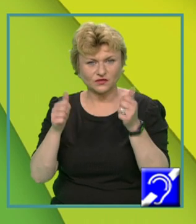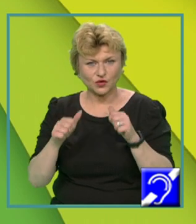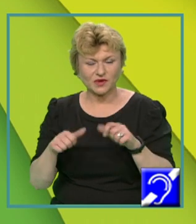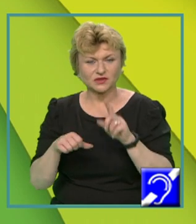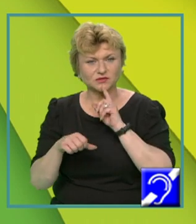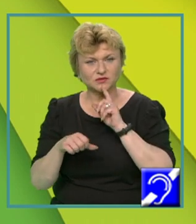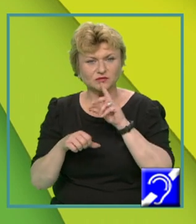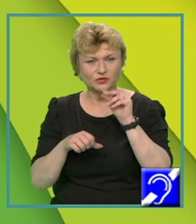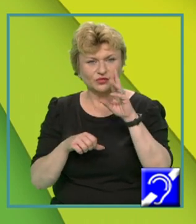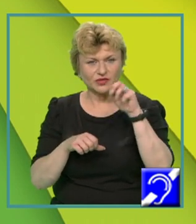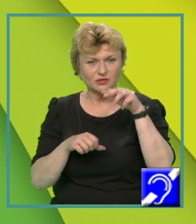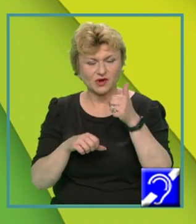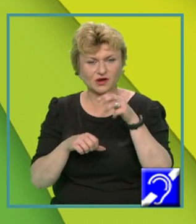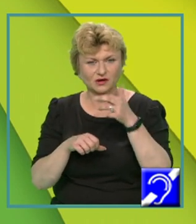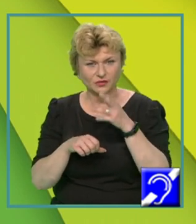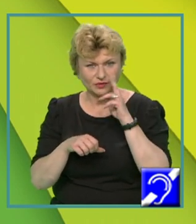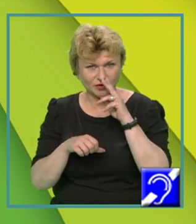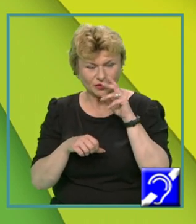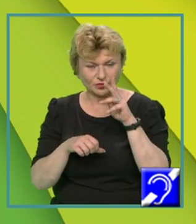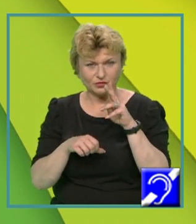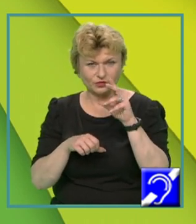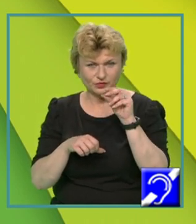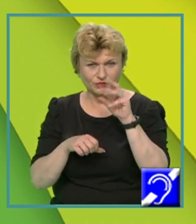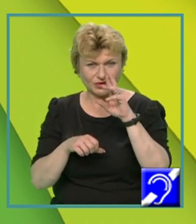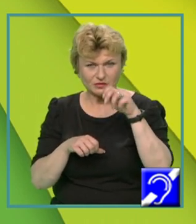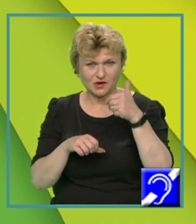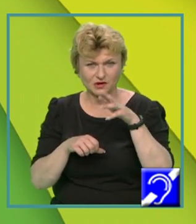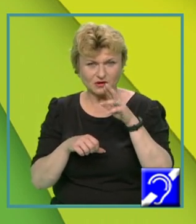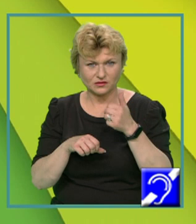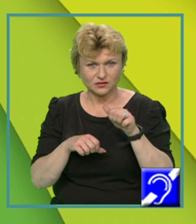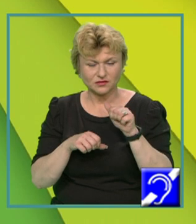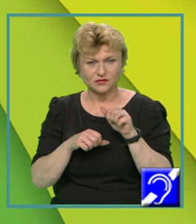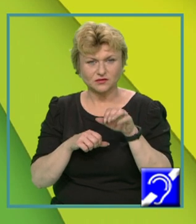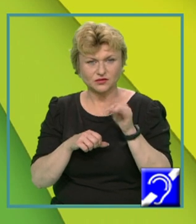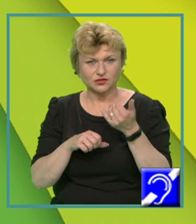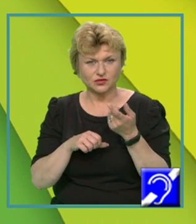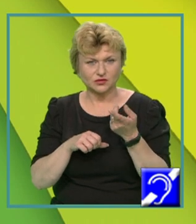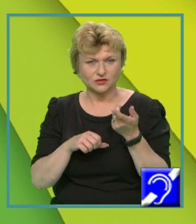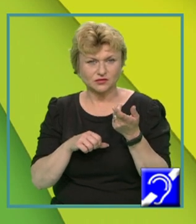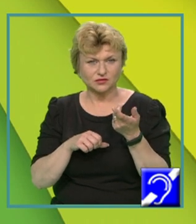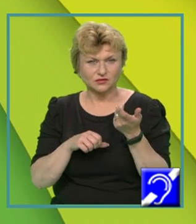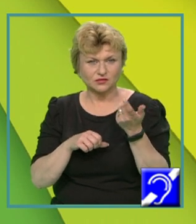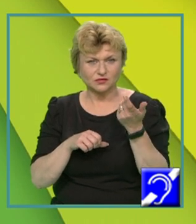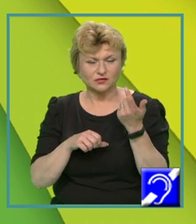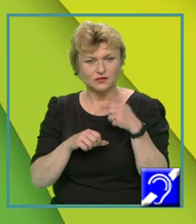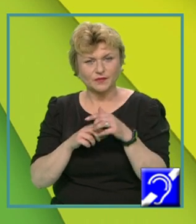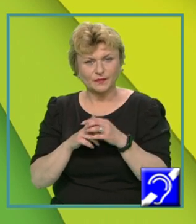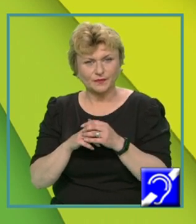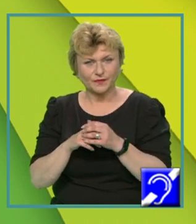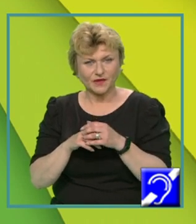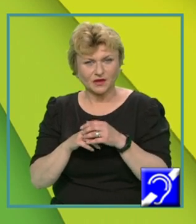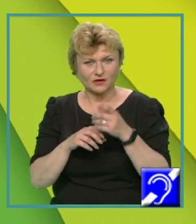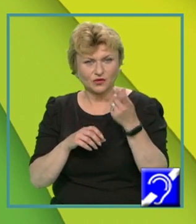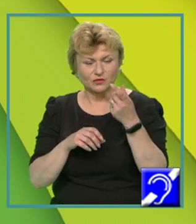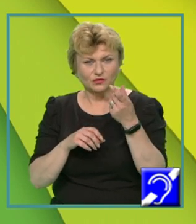urină primară, da? Foarte diluată urina primară, 180 de litri pe zi, în timp ce